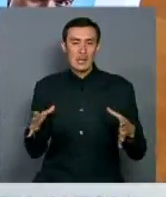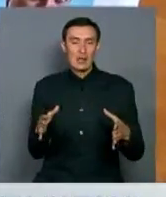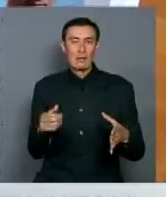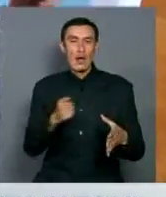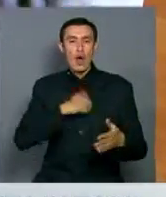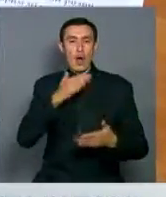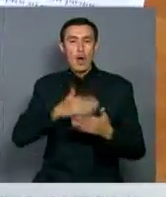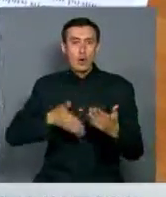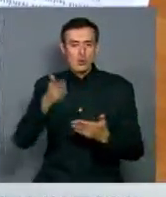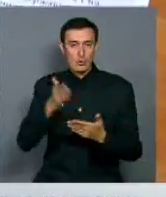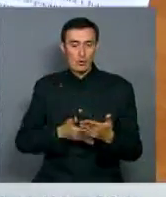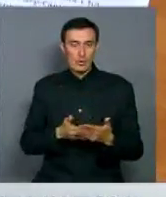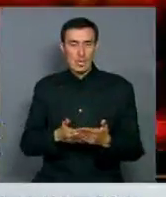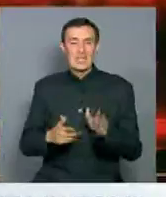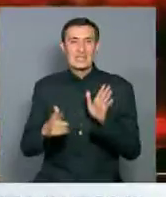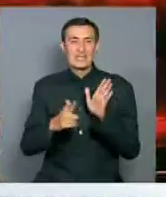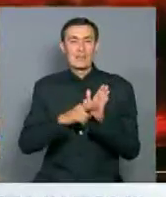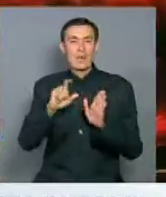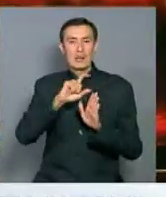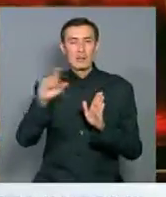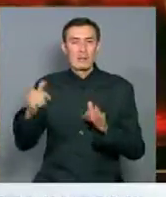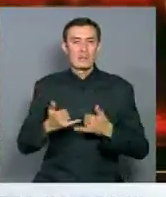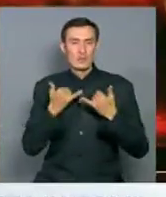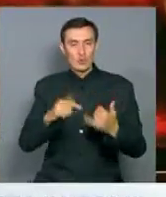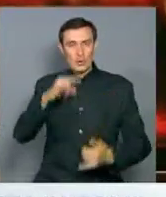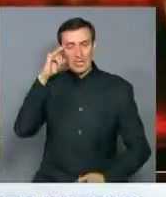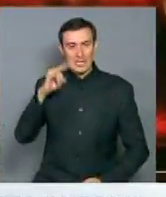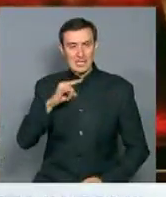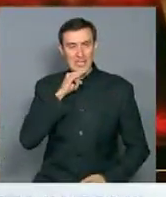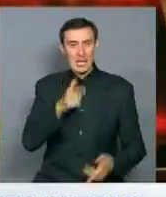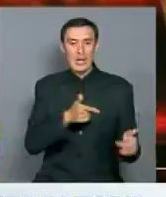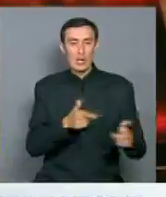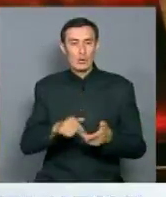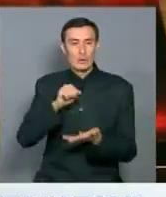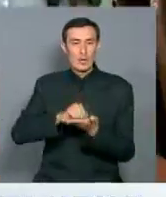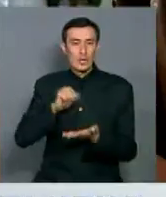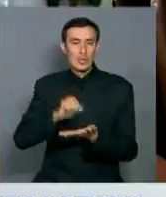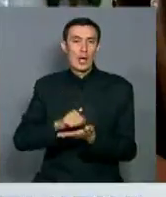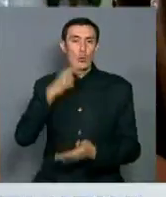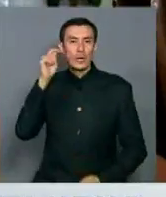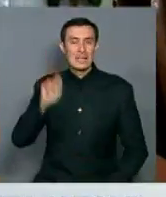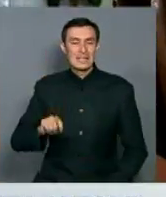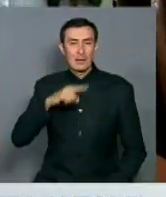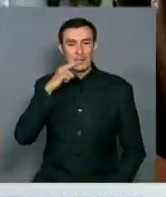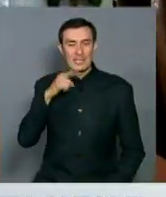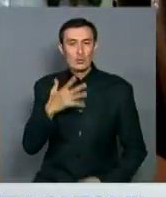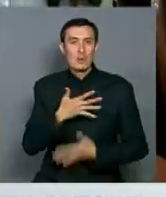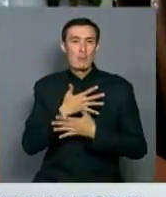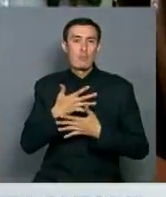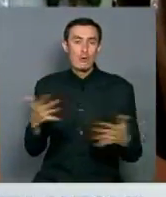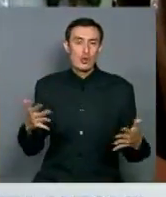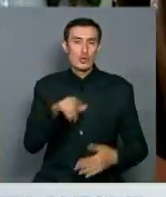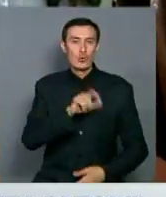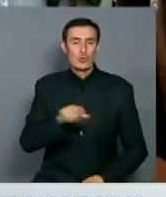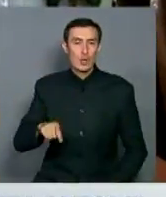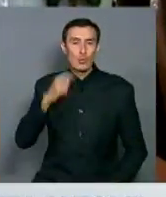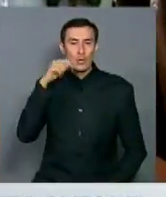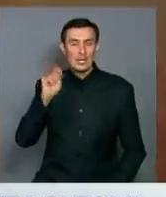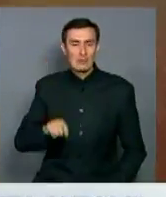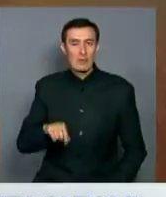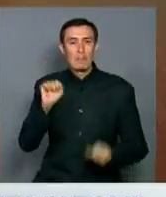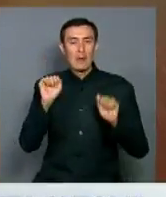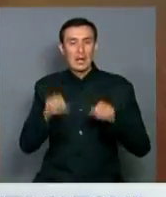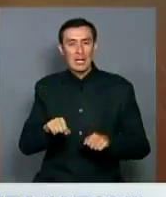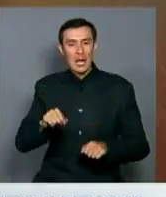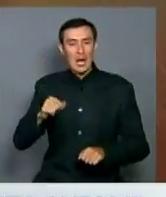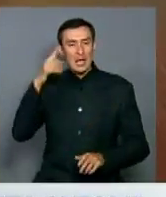книга Николая Степаненко, посвященная Казахстану. Традиционно автор готовит издание на украинском языке, чтобы как можно больше жителей страны могли ознакомиться